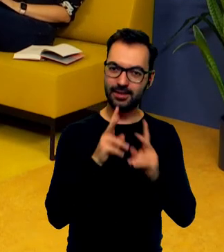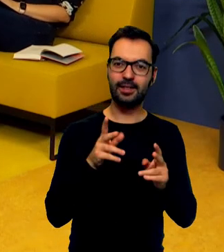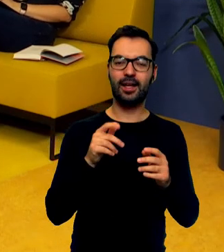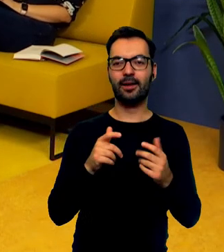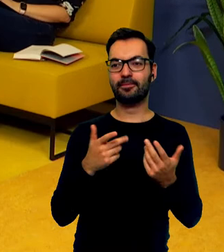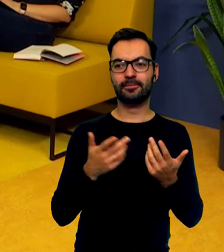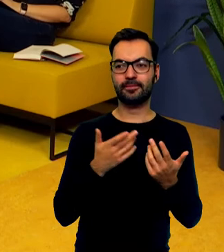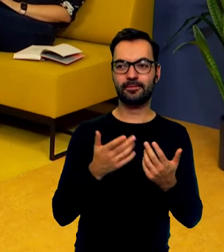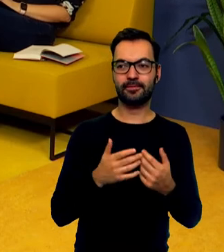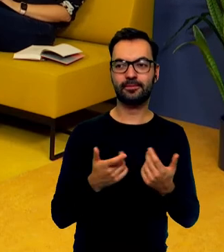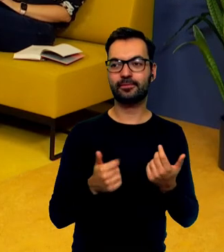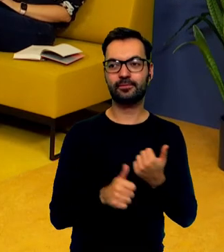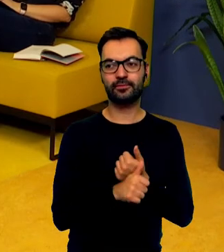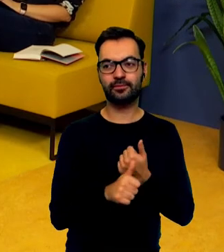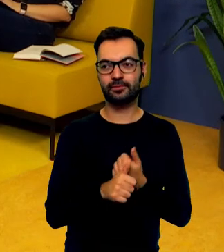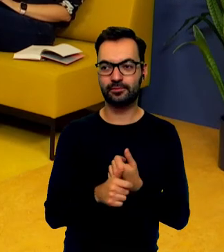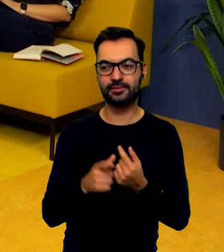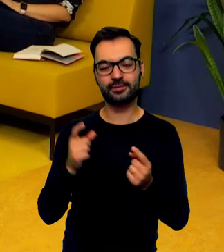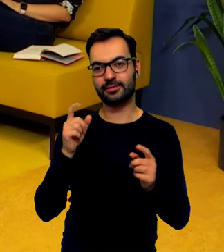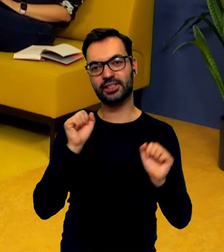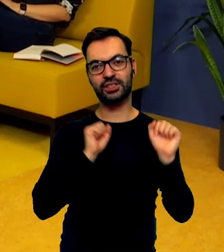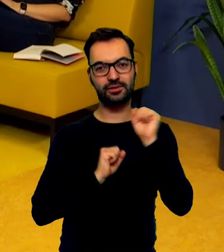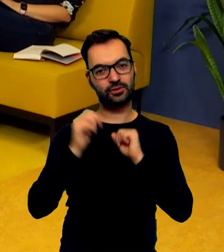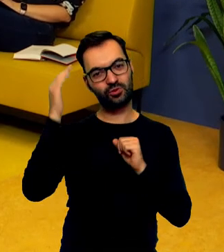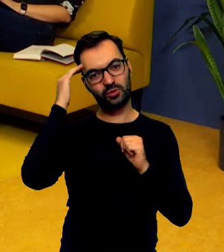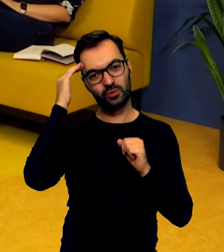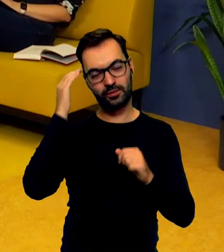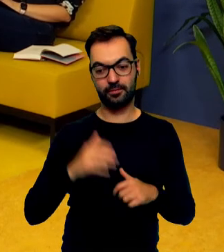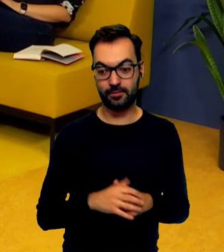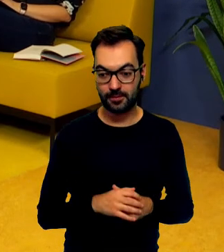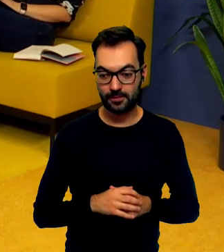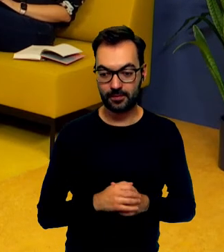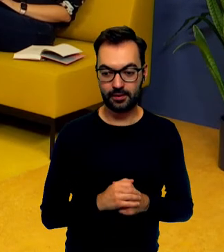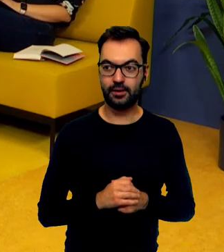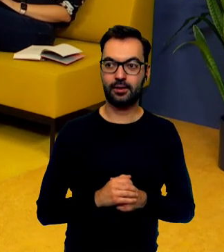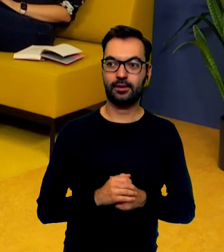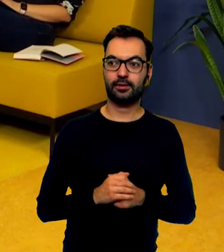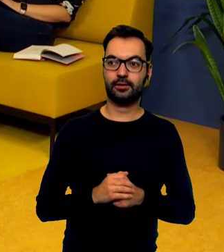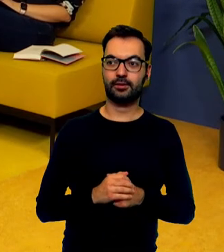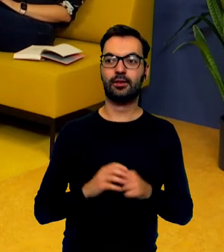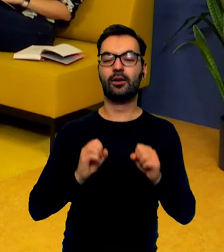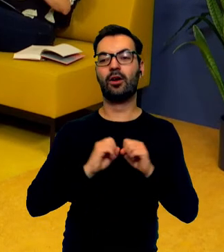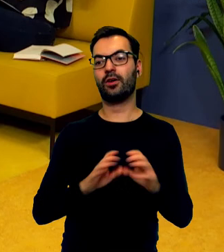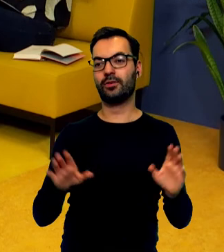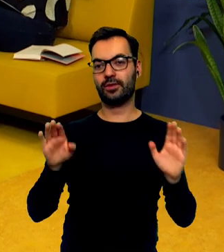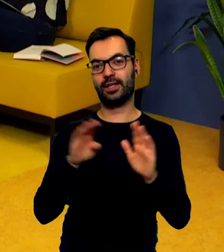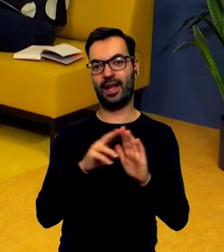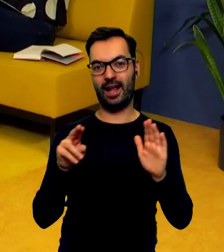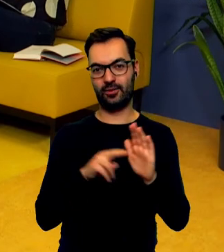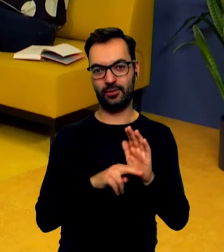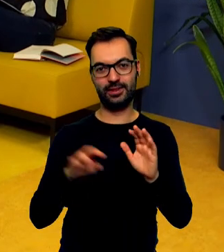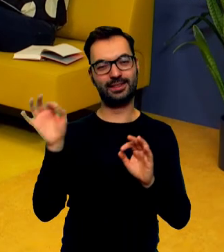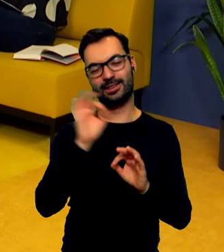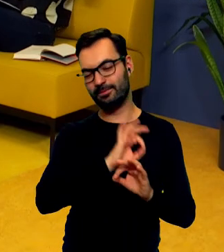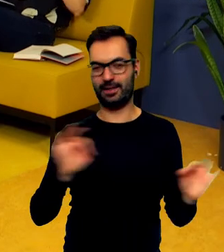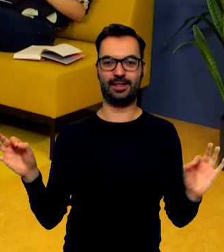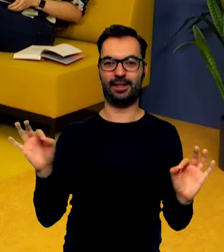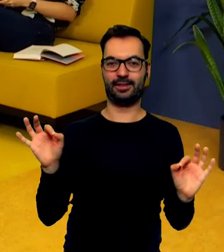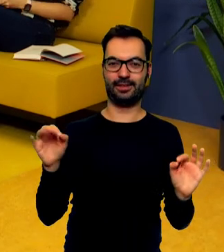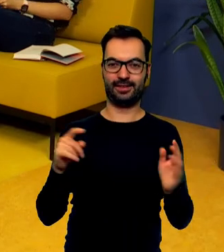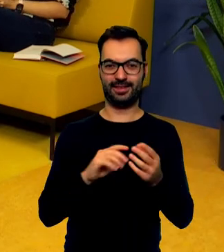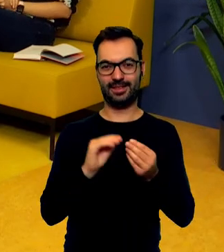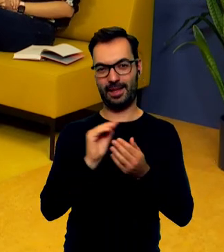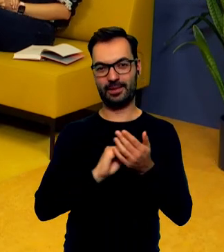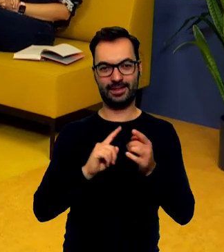pretekstu do pewnej gimnastyki umysłowej? No, oczywiście te reguły są celowo sformułowane w